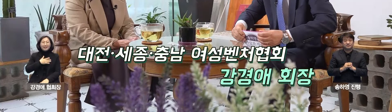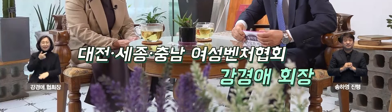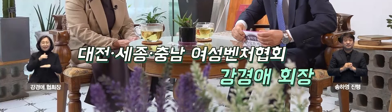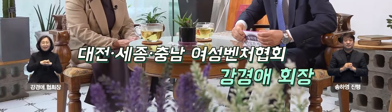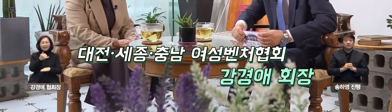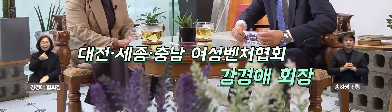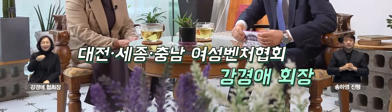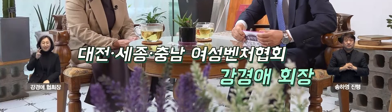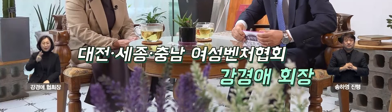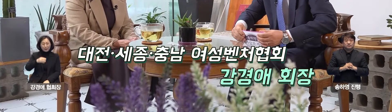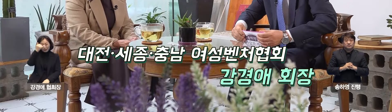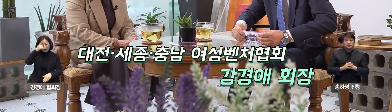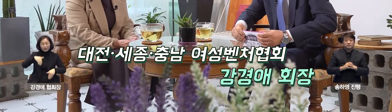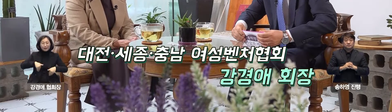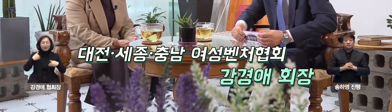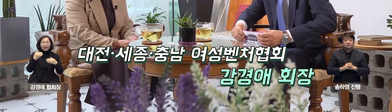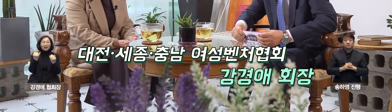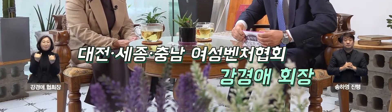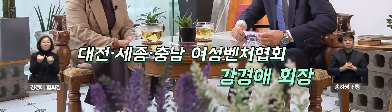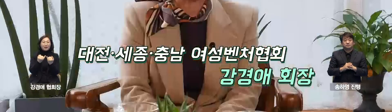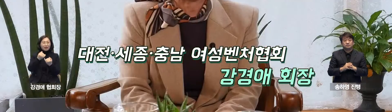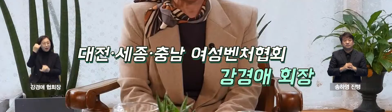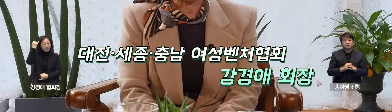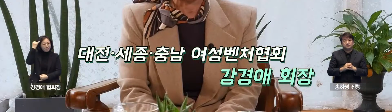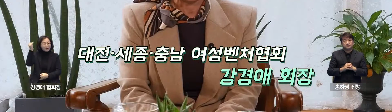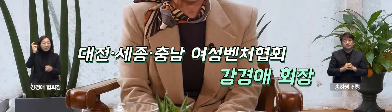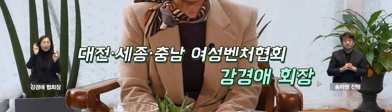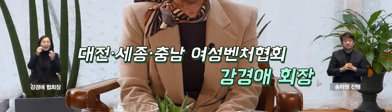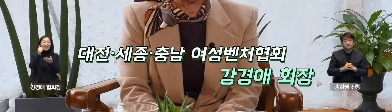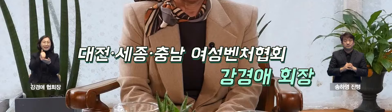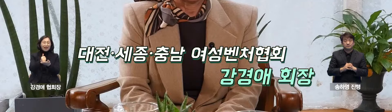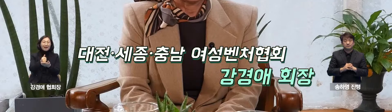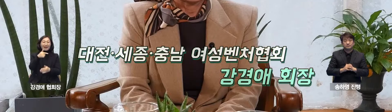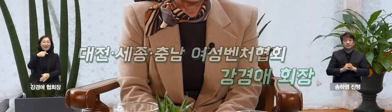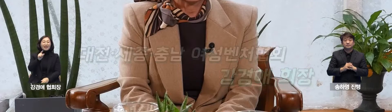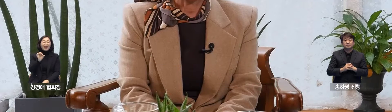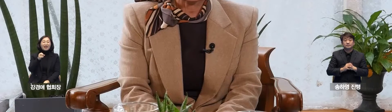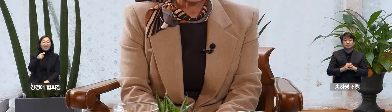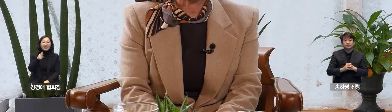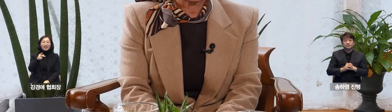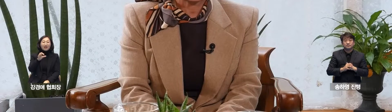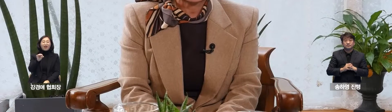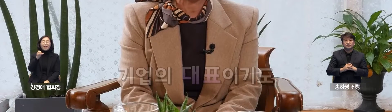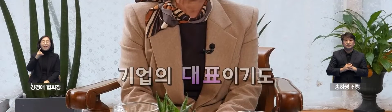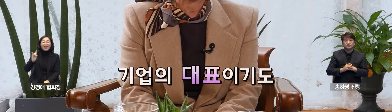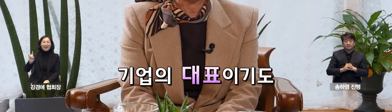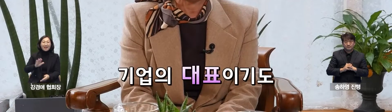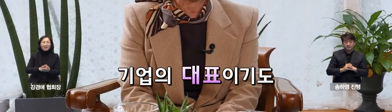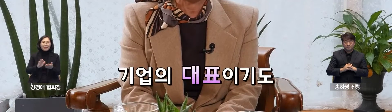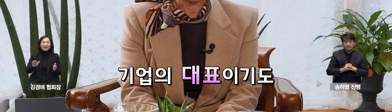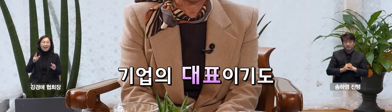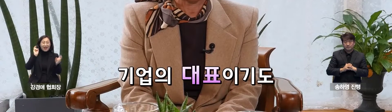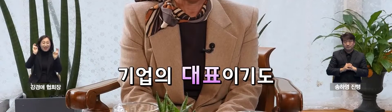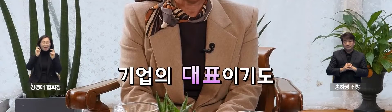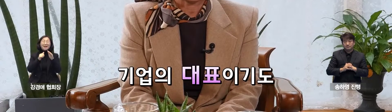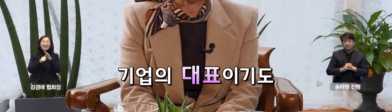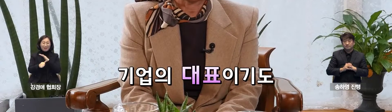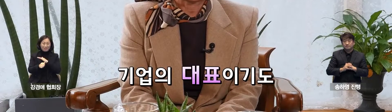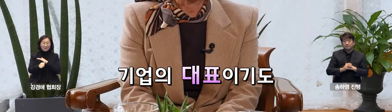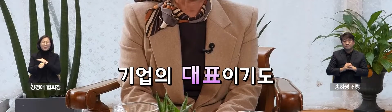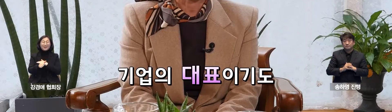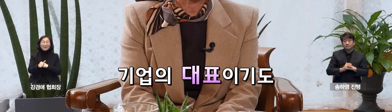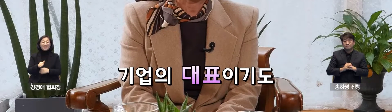대전 세종 충남 여성벤처협회 회장 강경혜입니다. 물론 기업의 대표이기도 합니다.